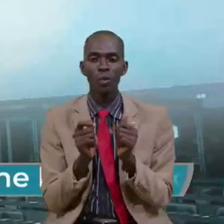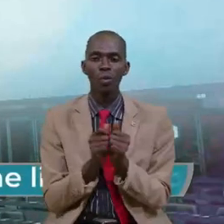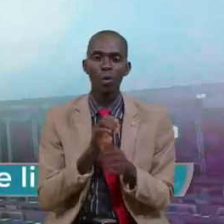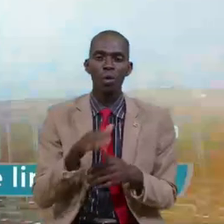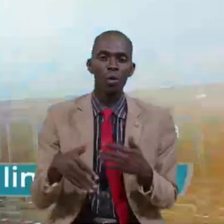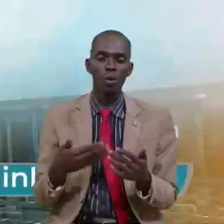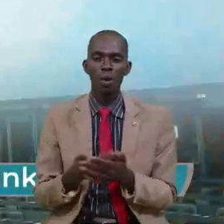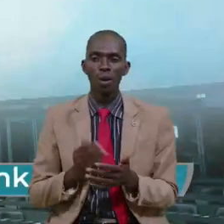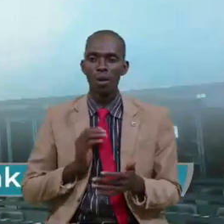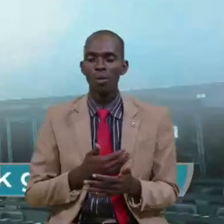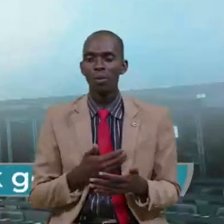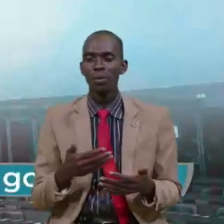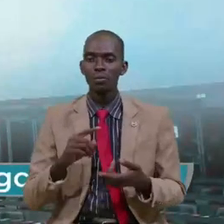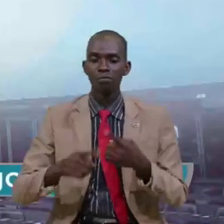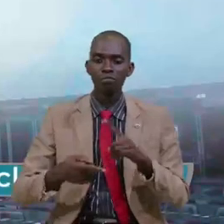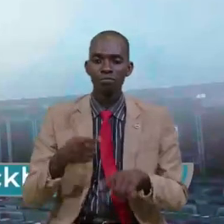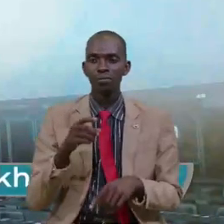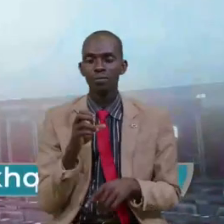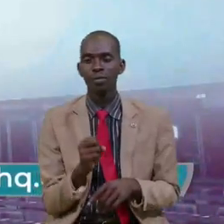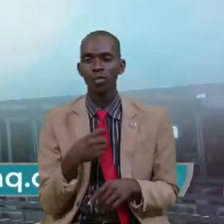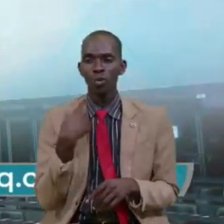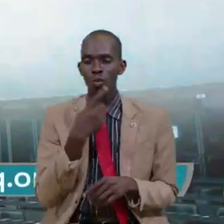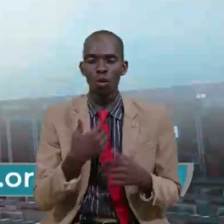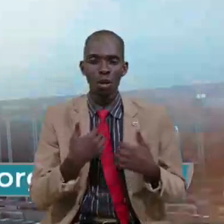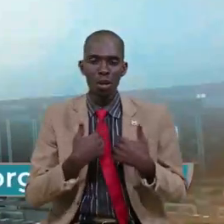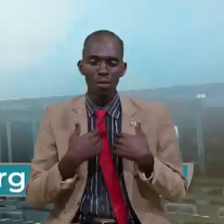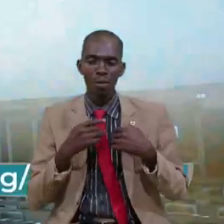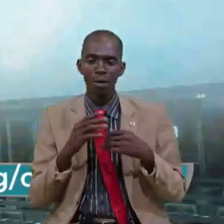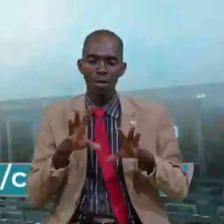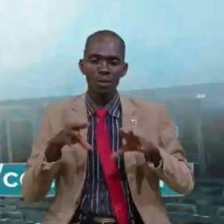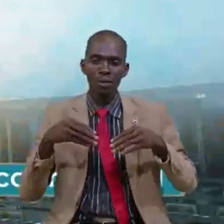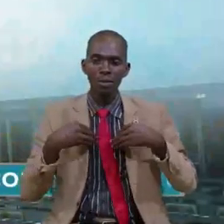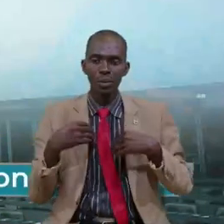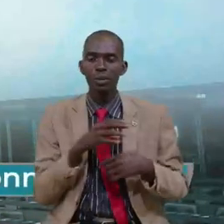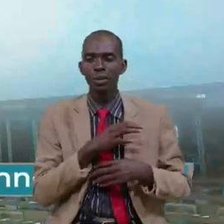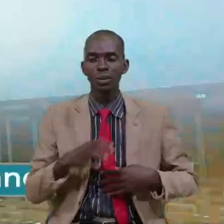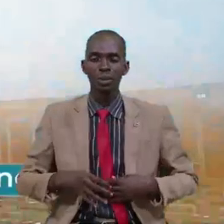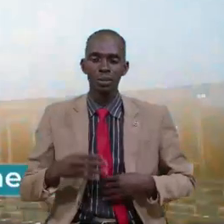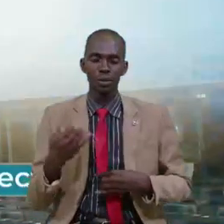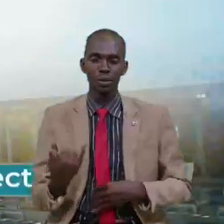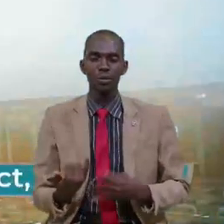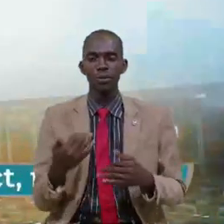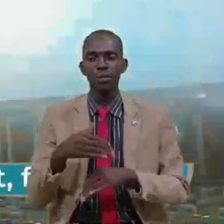Occupons-nous rapidement de ceux qui ont levé leurs mains ce soir, qui ont répondu à ce message.